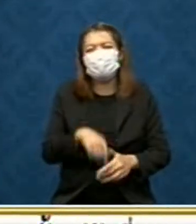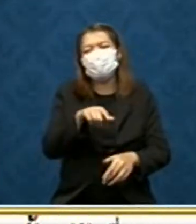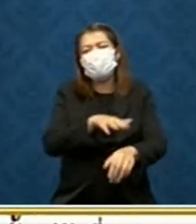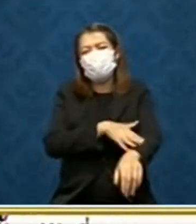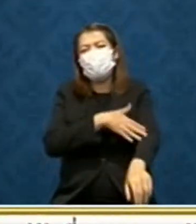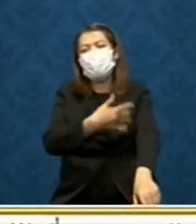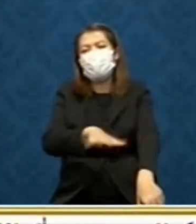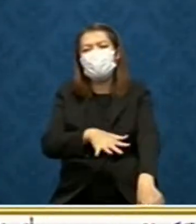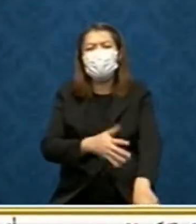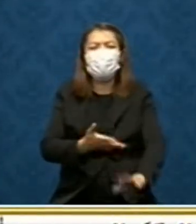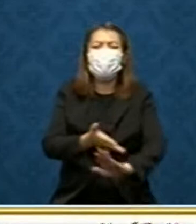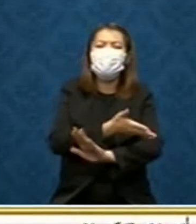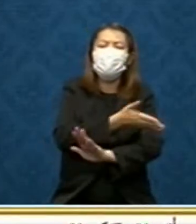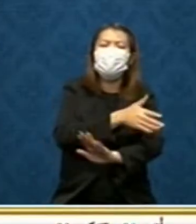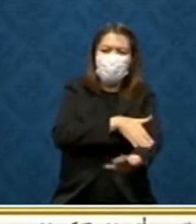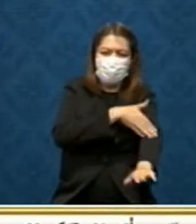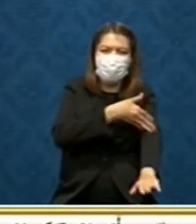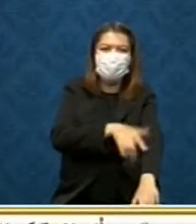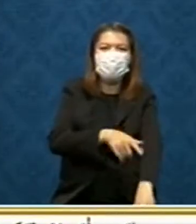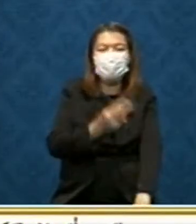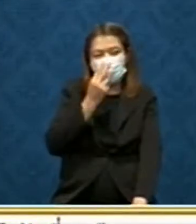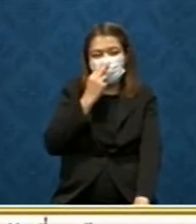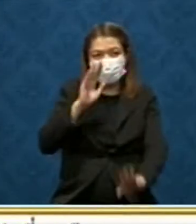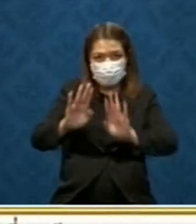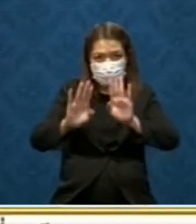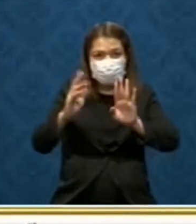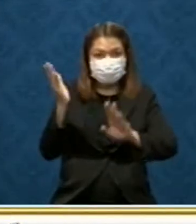แล้ว รัธบารก่อน ดูกราตันี้